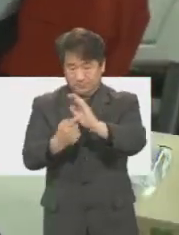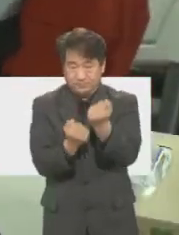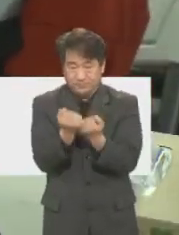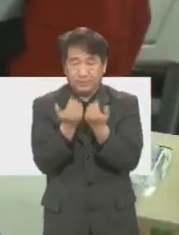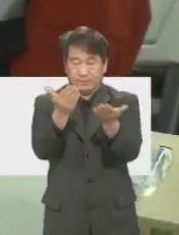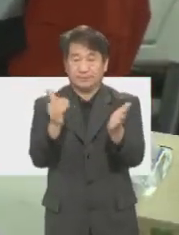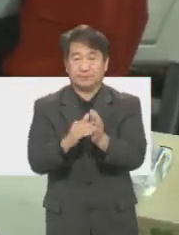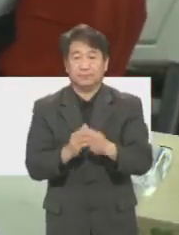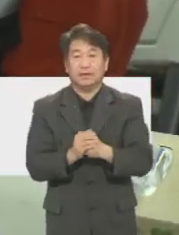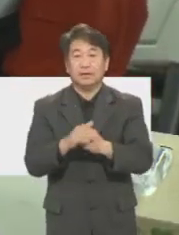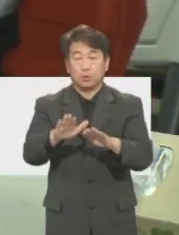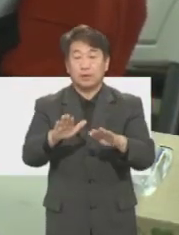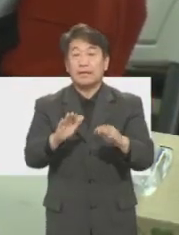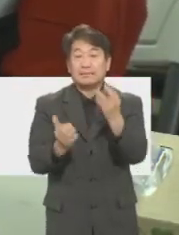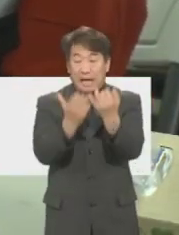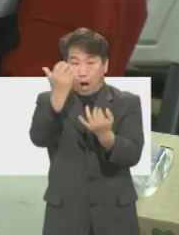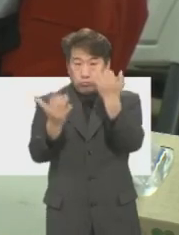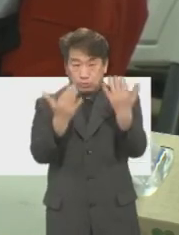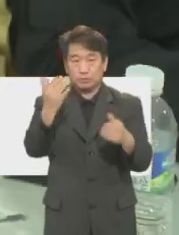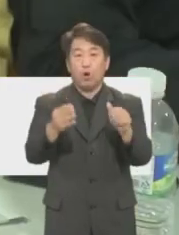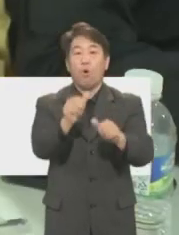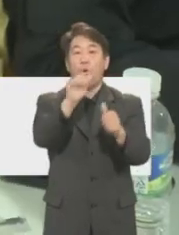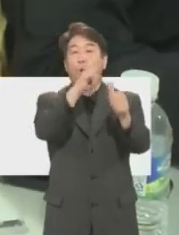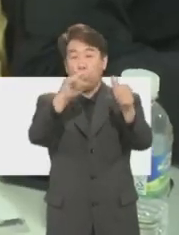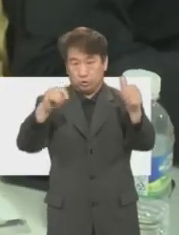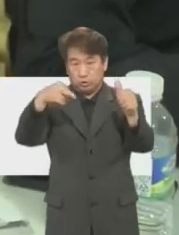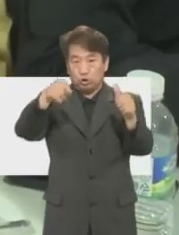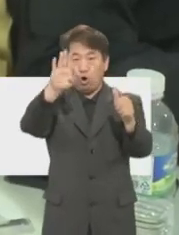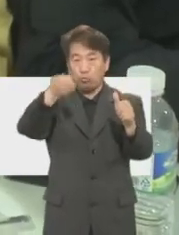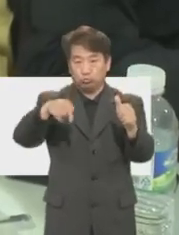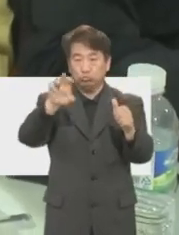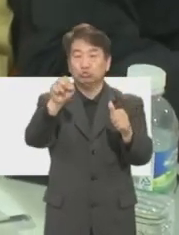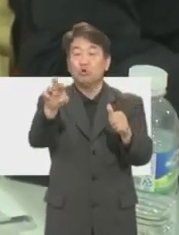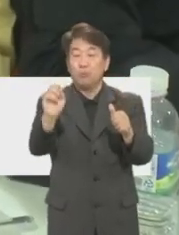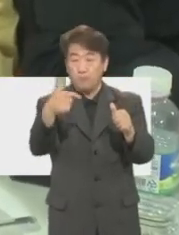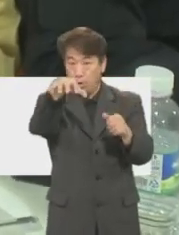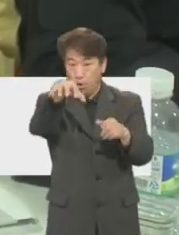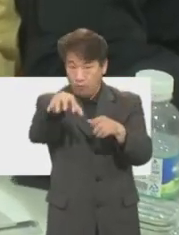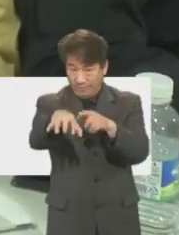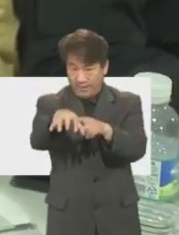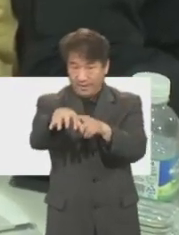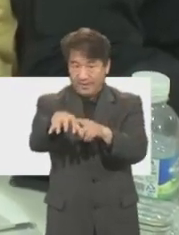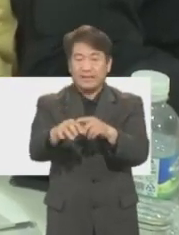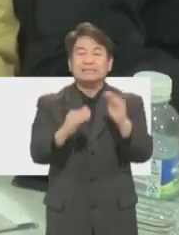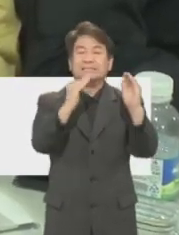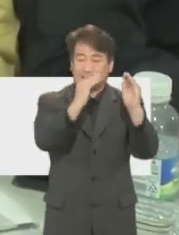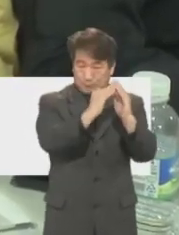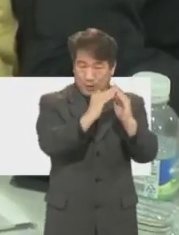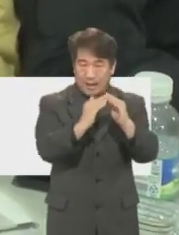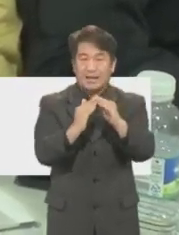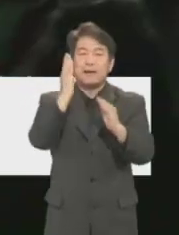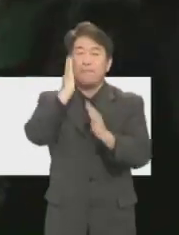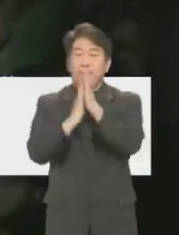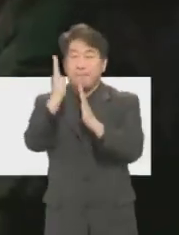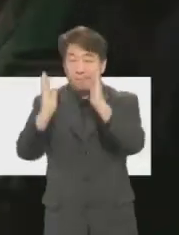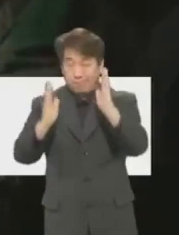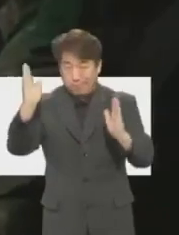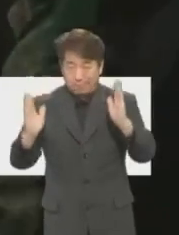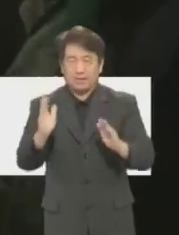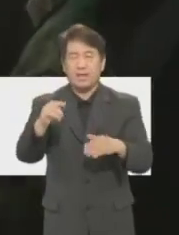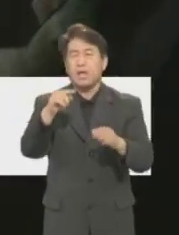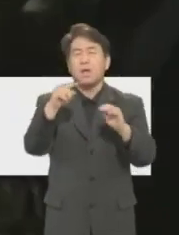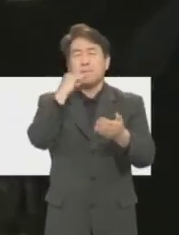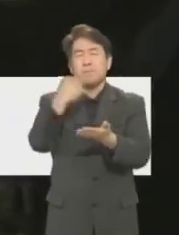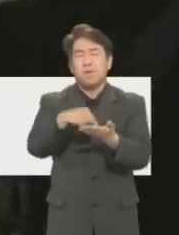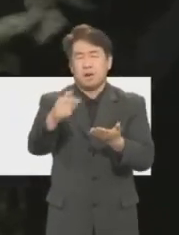지사는 오늘 오전 산불이 발생한 홍성 서부면의 현장 통합지휘본부에서 산림과 주택 등 주민 피해가 크다며